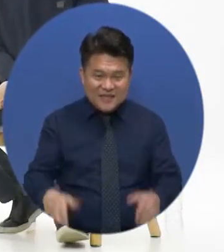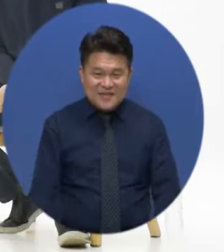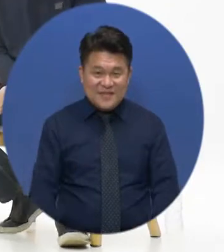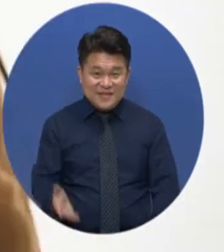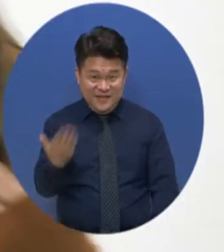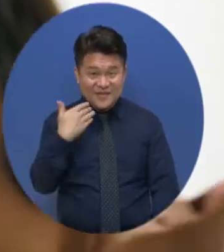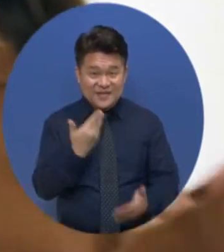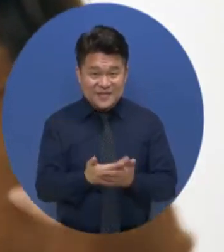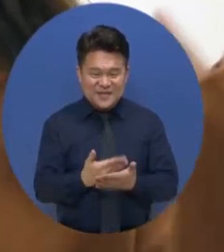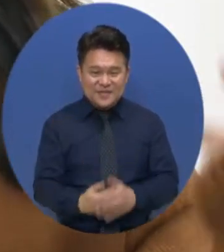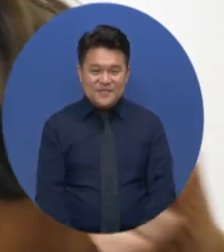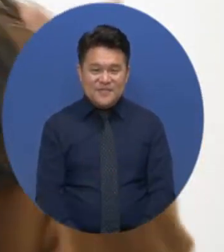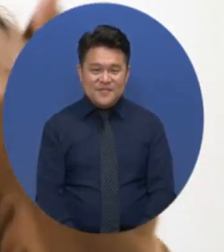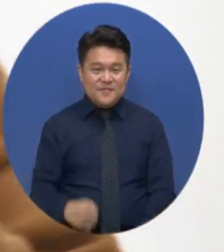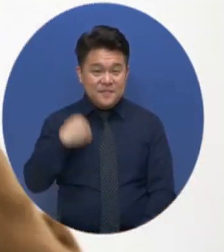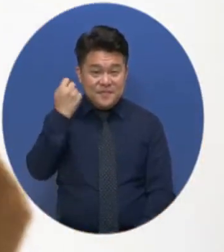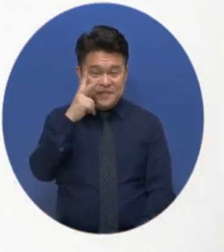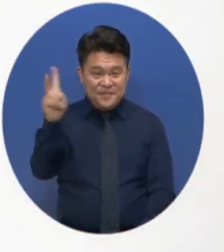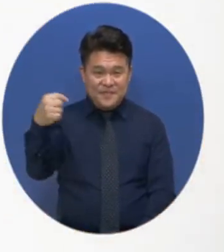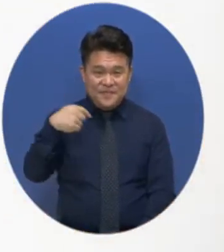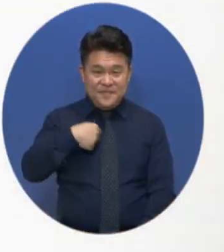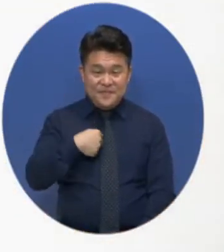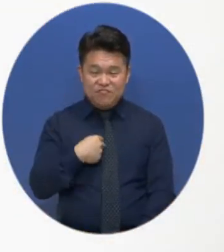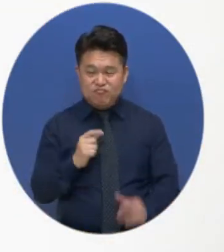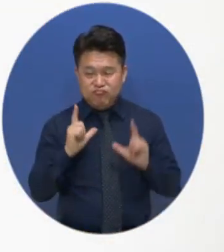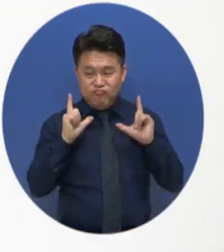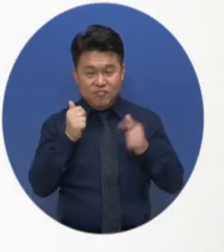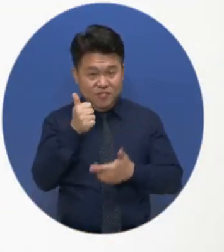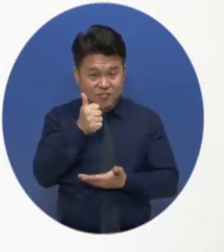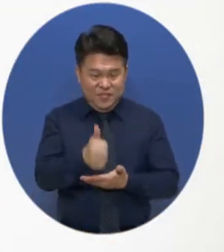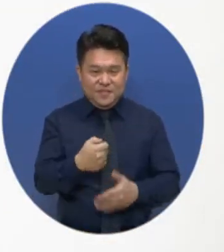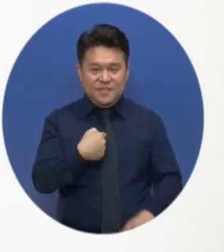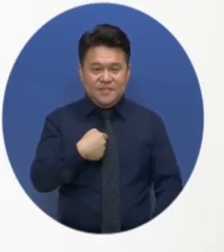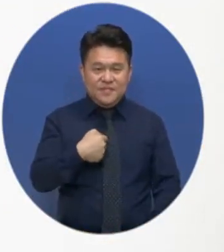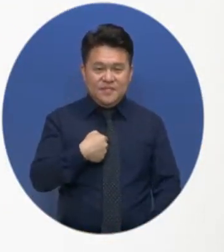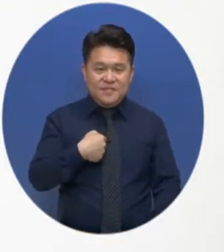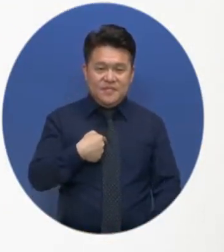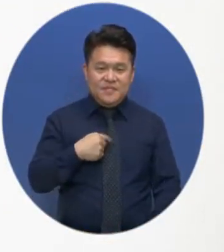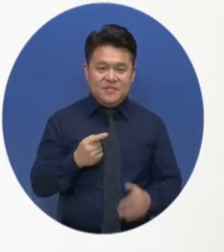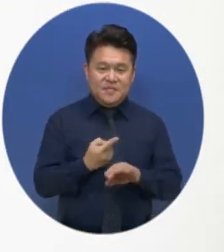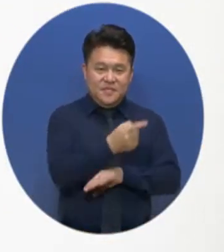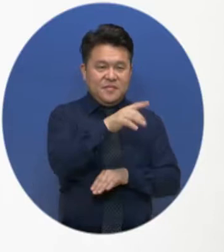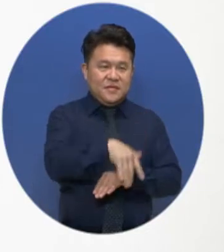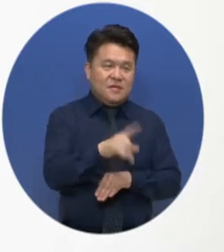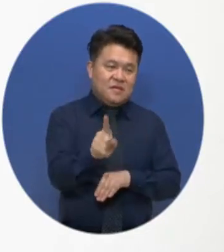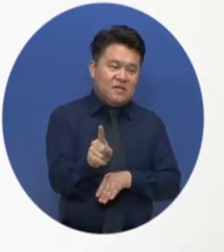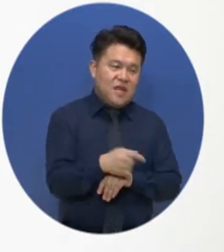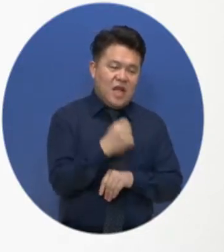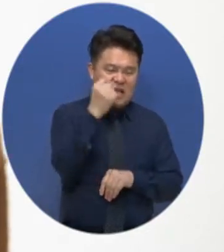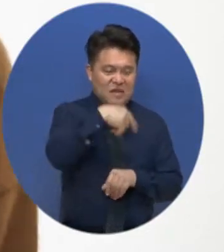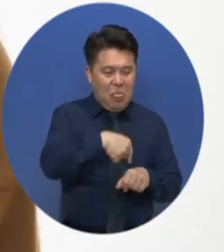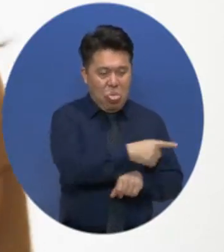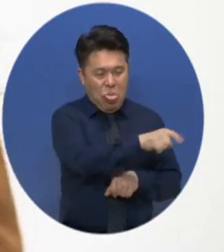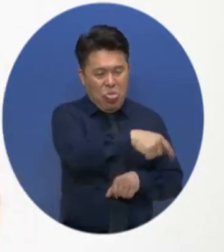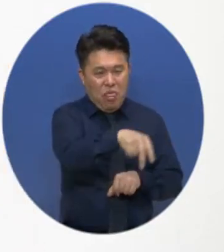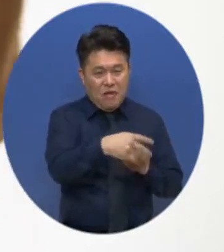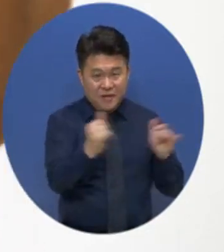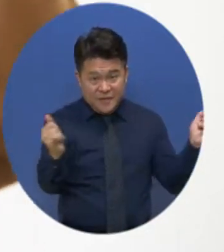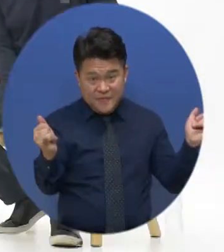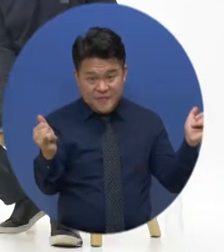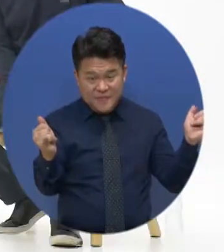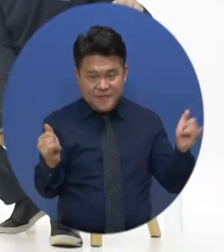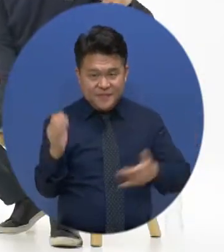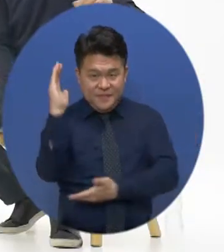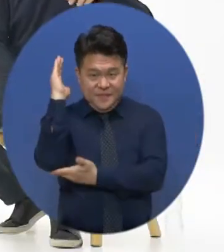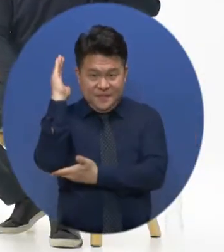해볼게요. 미진 TV에서 난 주인공 바깥에 그래서 난 엑스트라 하고 여러분 이렇게